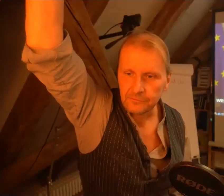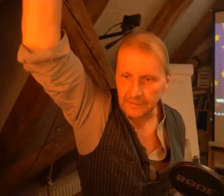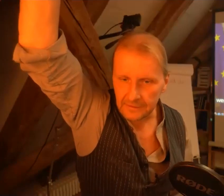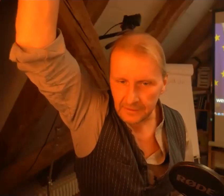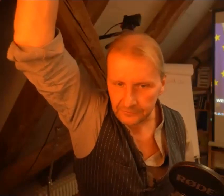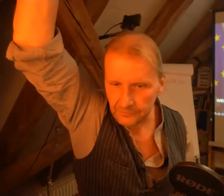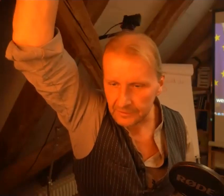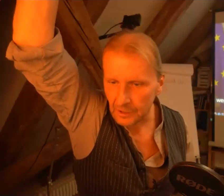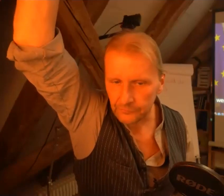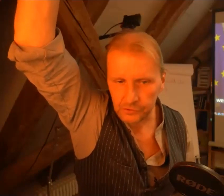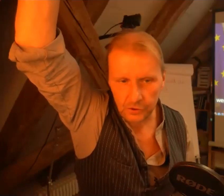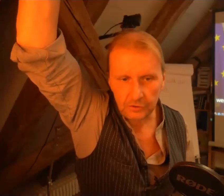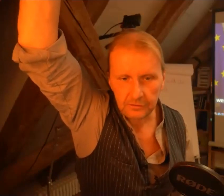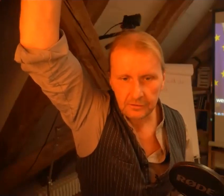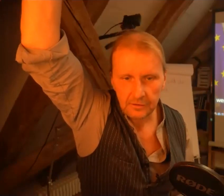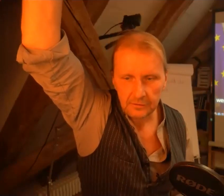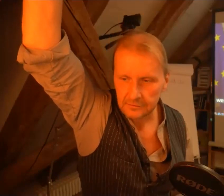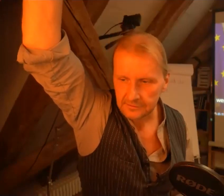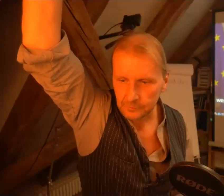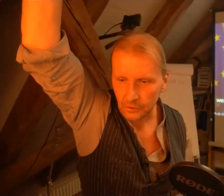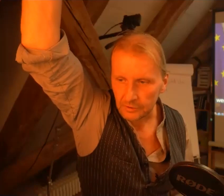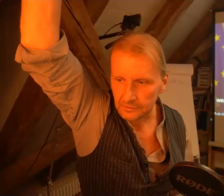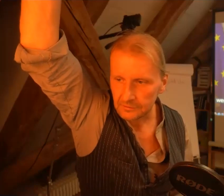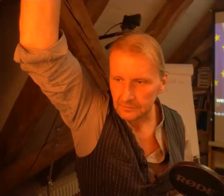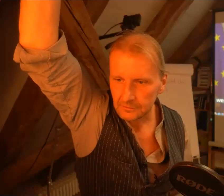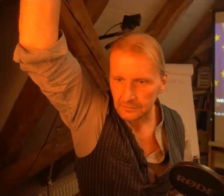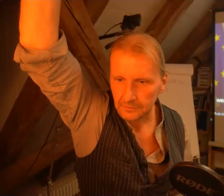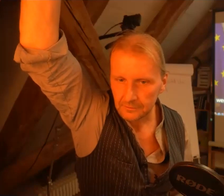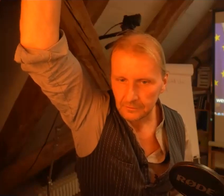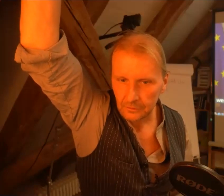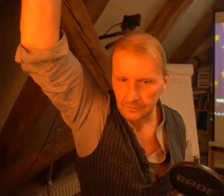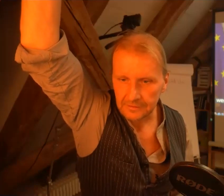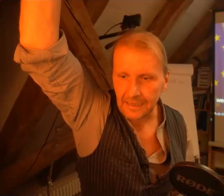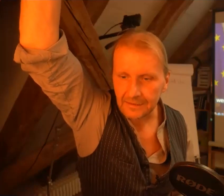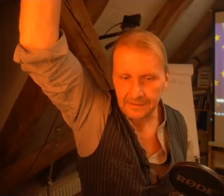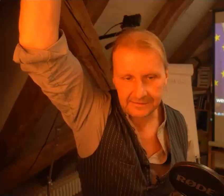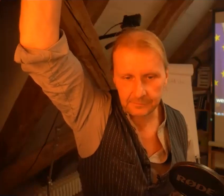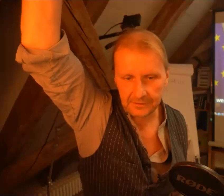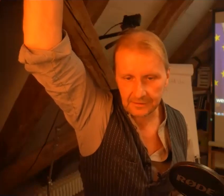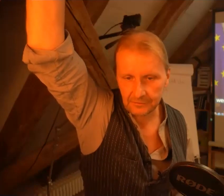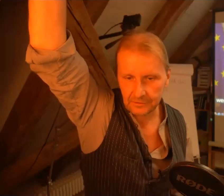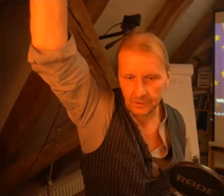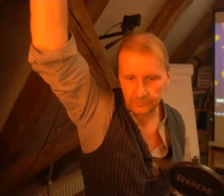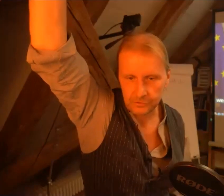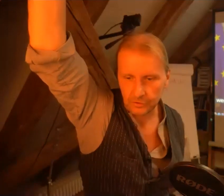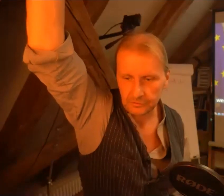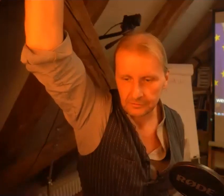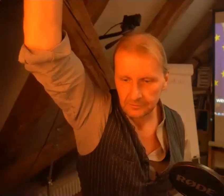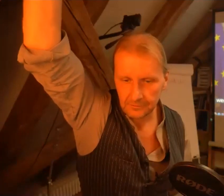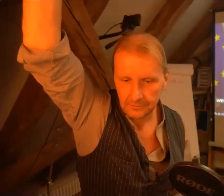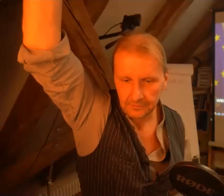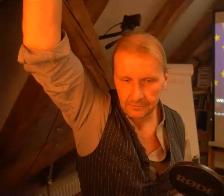Die Pflegekräfte werden aufgestockt. Das bedeutet, die Krankenkassenbeiträge werden